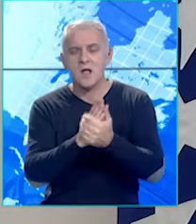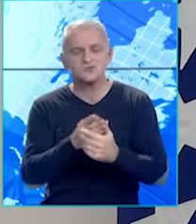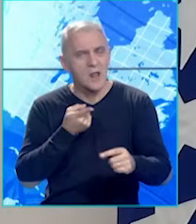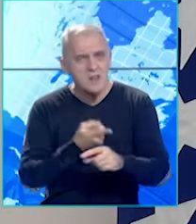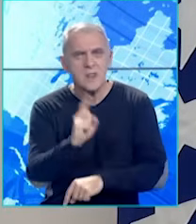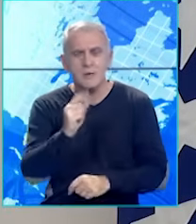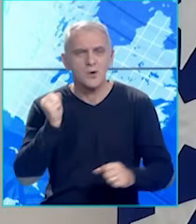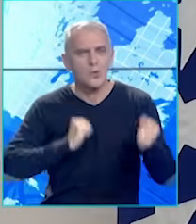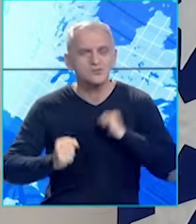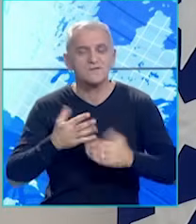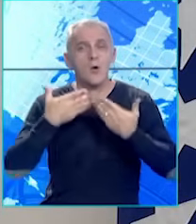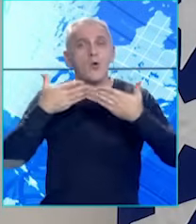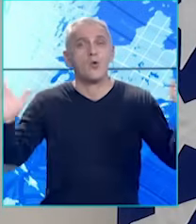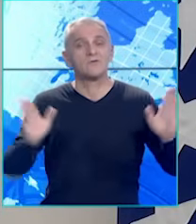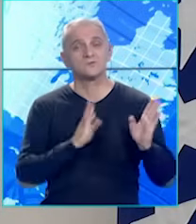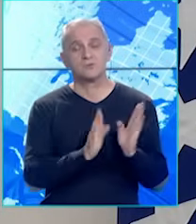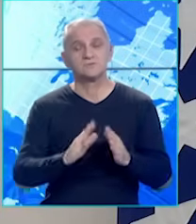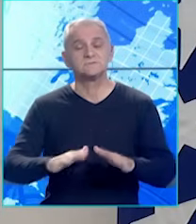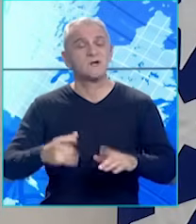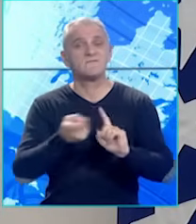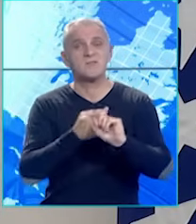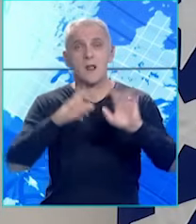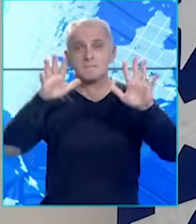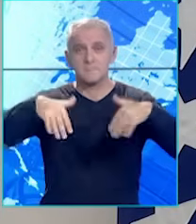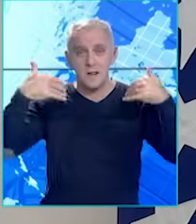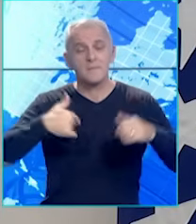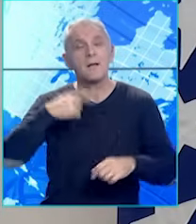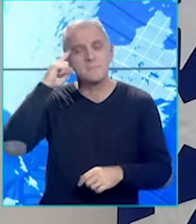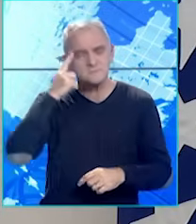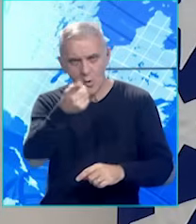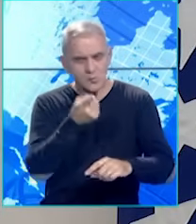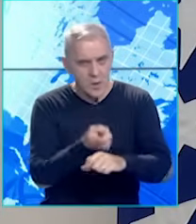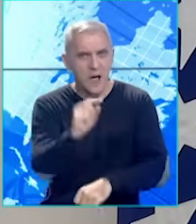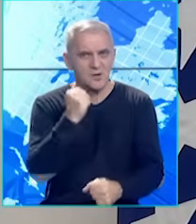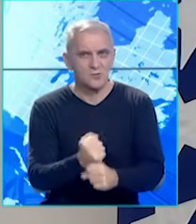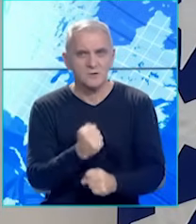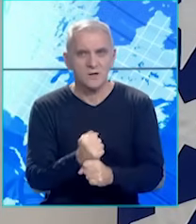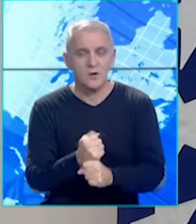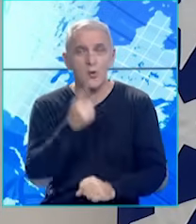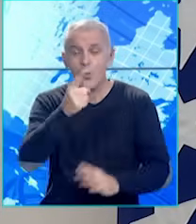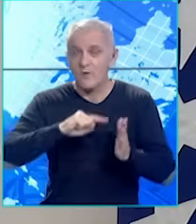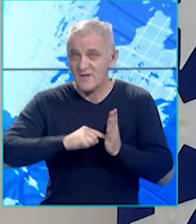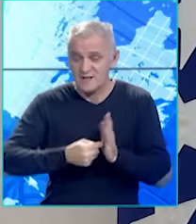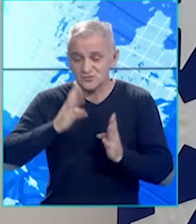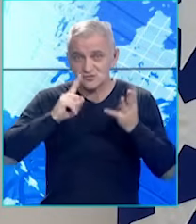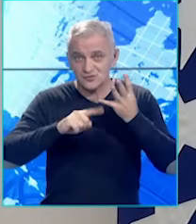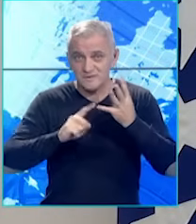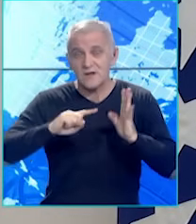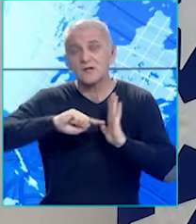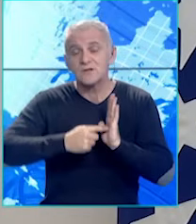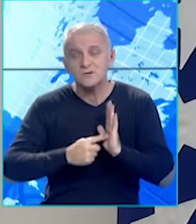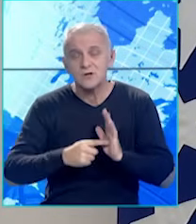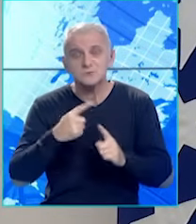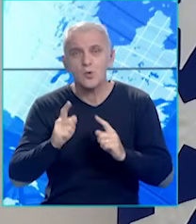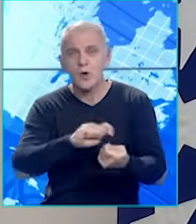ugrožava transparentnost procesa federalnog parlamenta i mislimo da se namjerno to radi jer se ova tačka, dakle četvrta tačka,